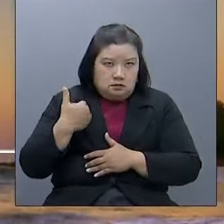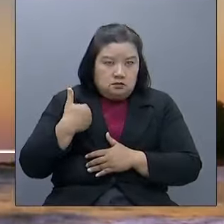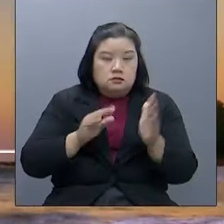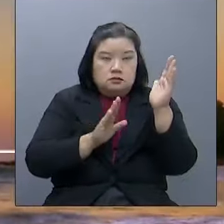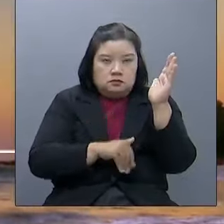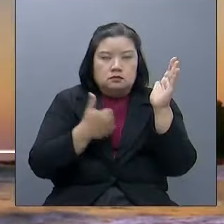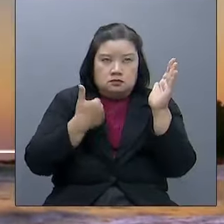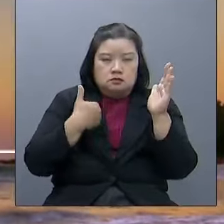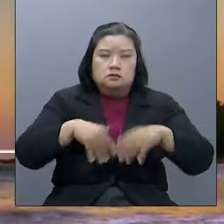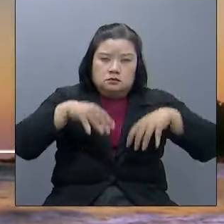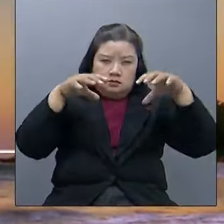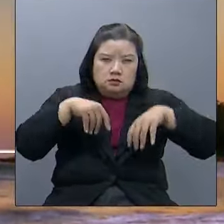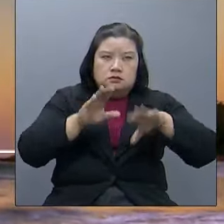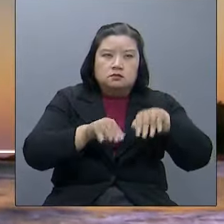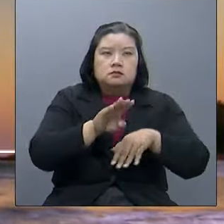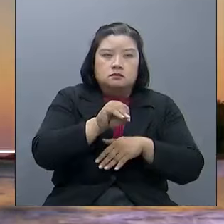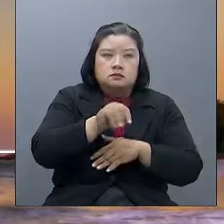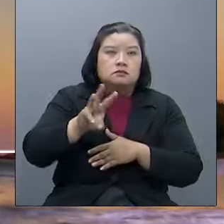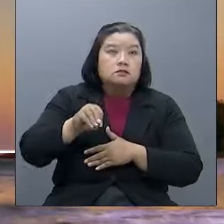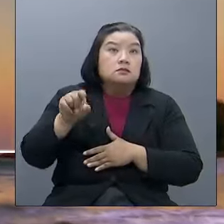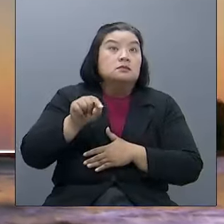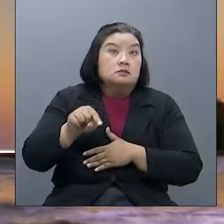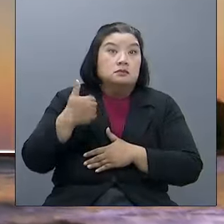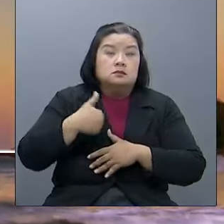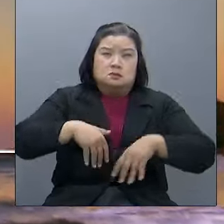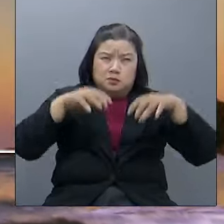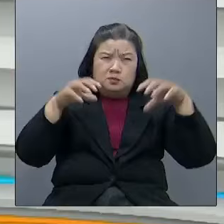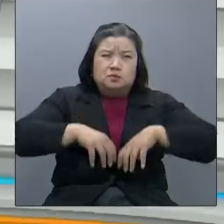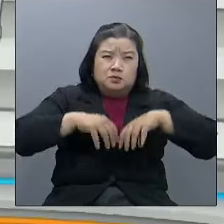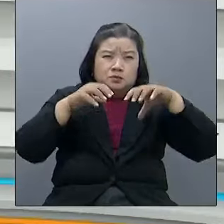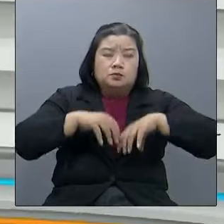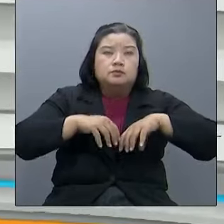อง 40-60% ของพื้นที่โดยมีฝนตกหนักถึงหนักมากบาง